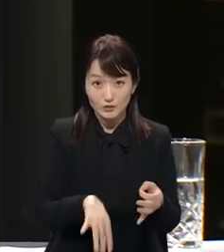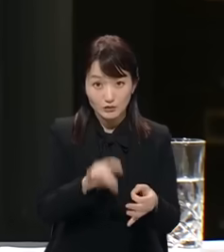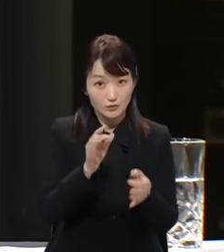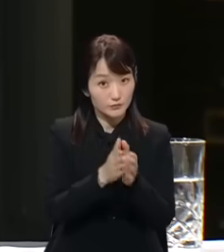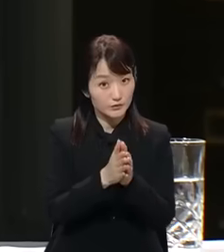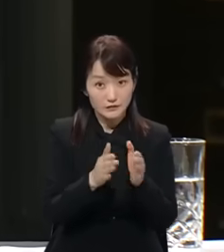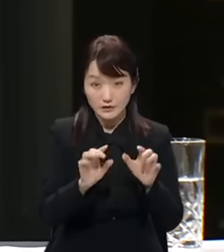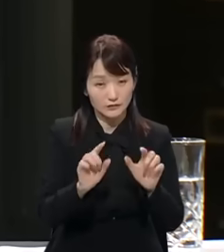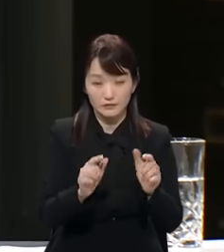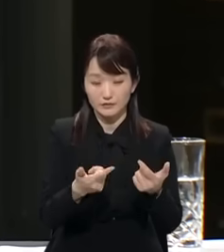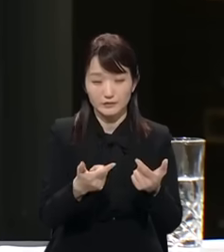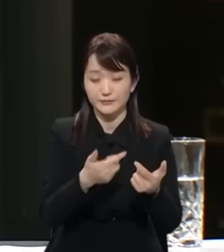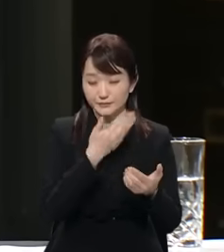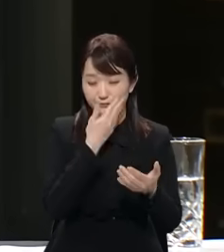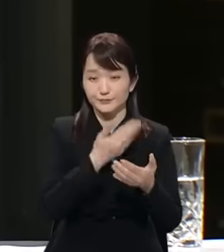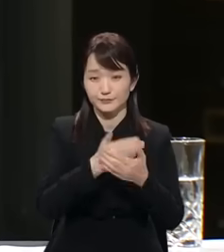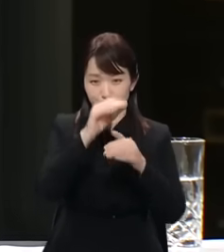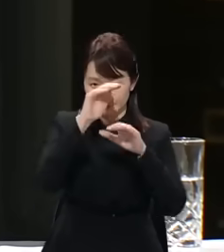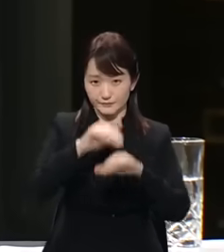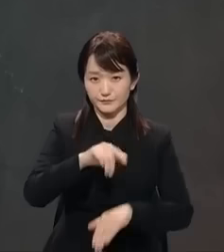아닙니다 체크포인트